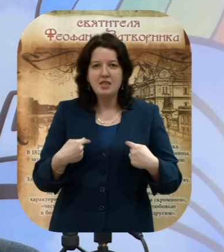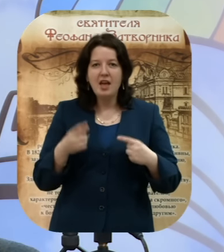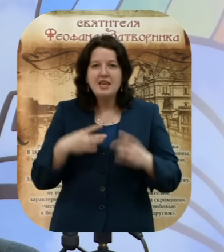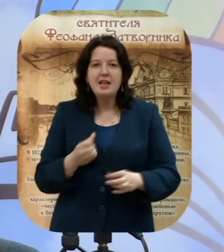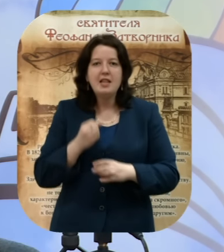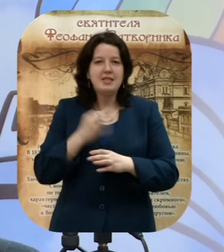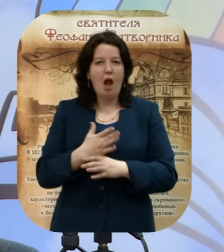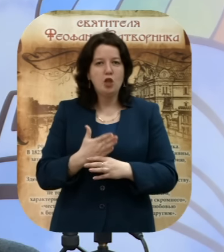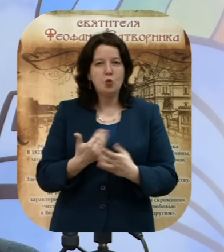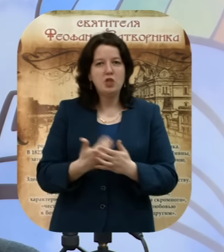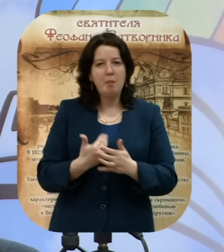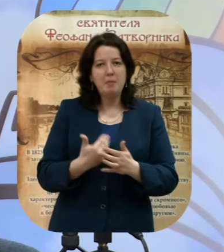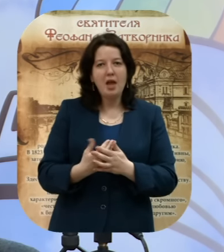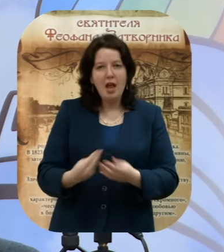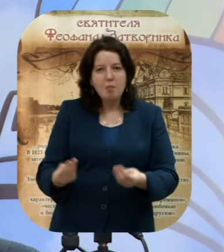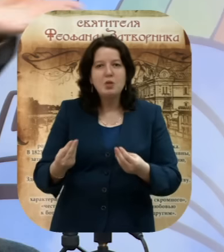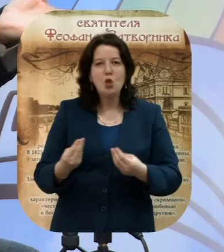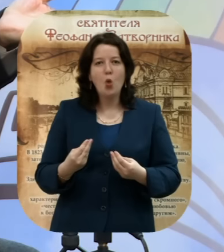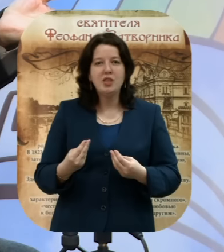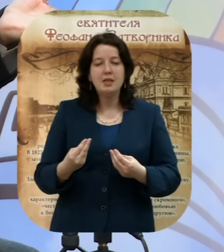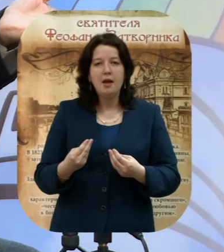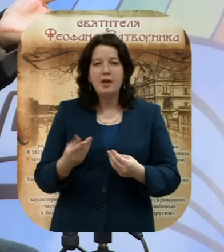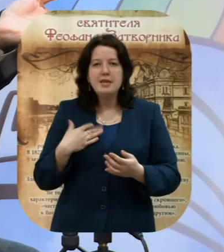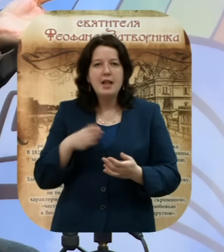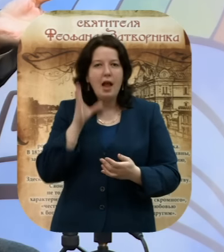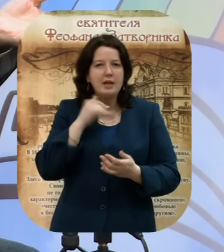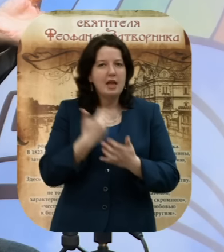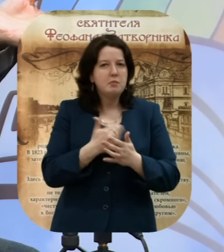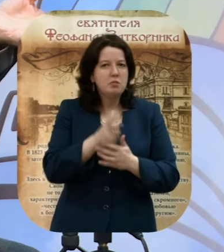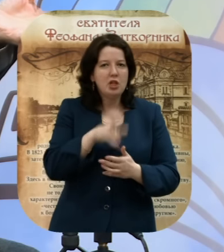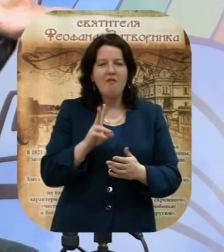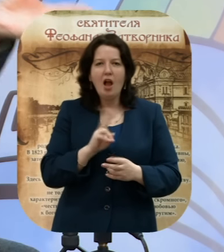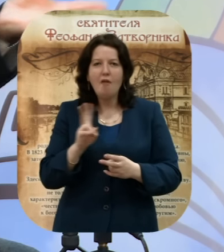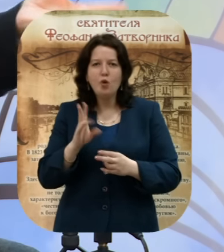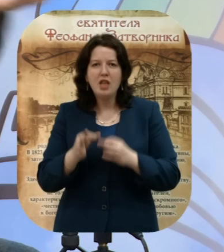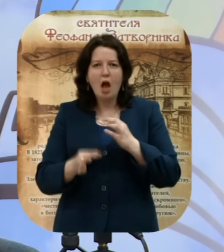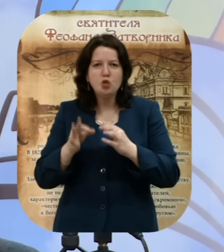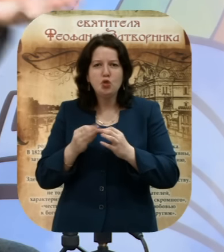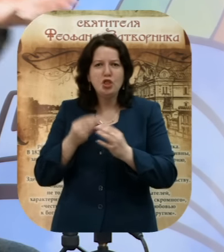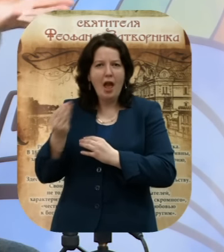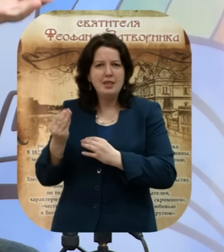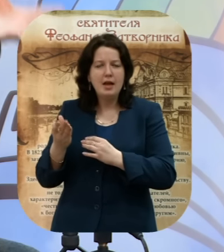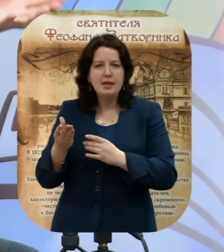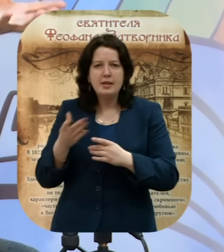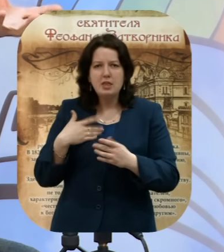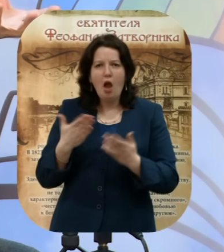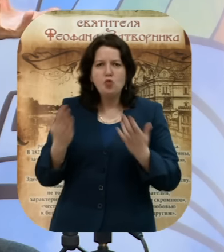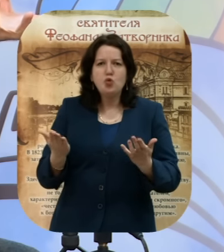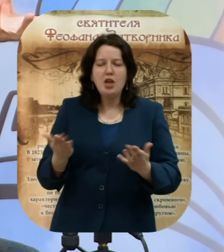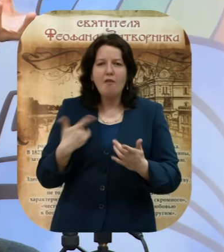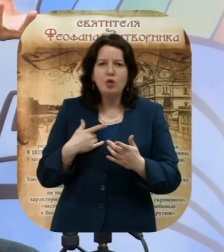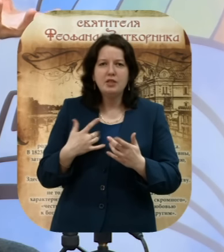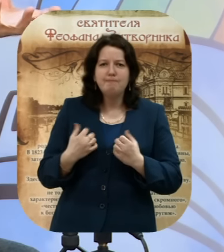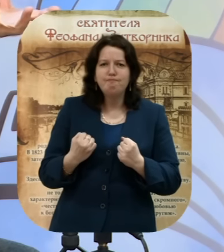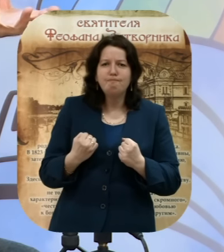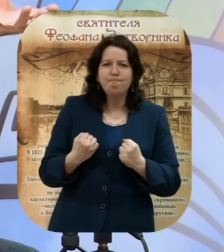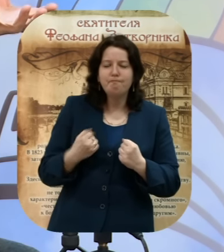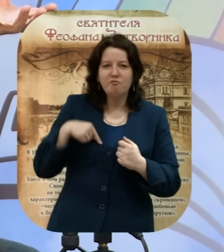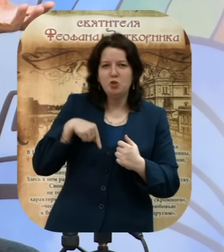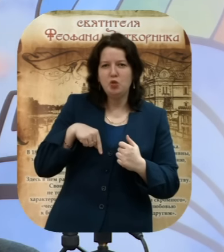же приносит. Потому что когда я кого-то осуждаю, я уже, вы знаете, уже я напрягаюсь